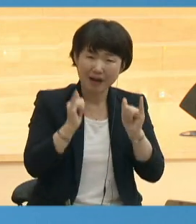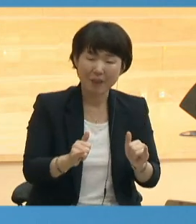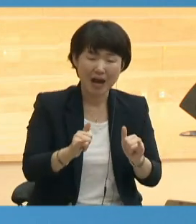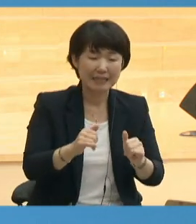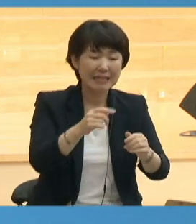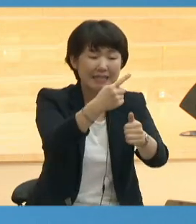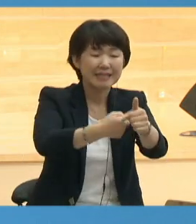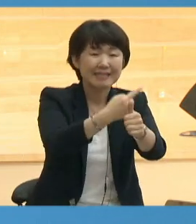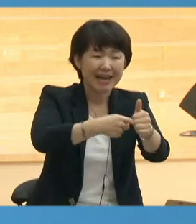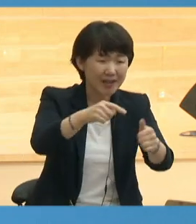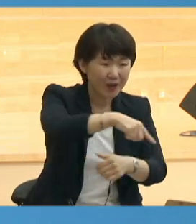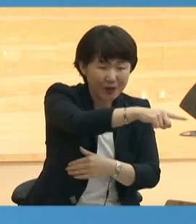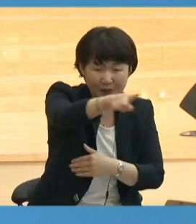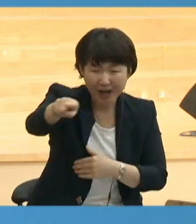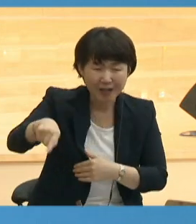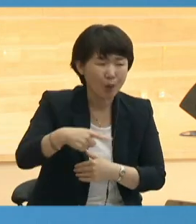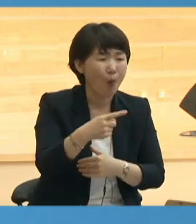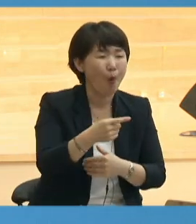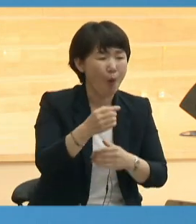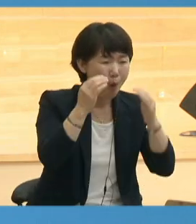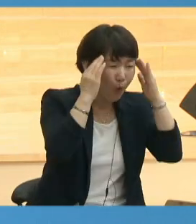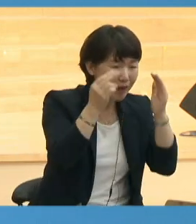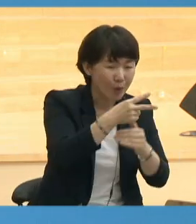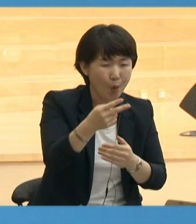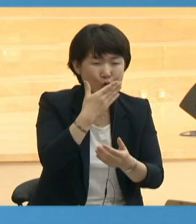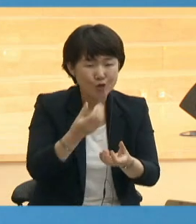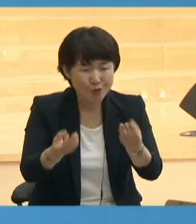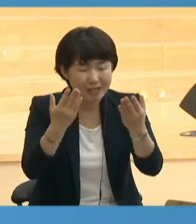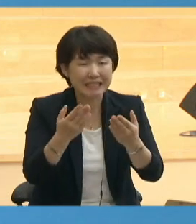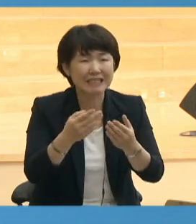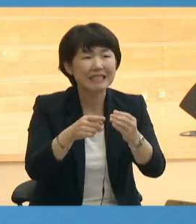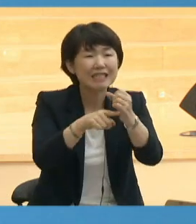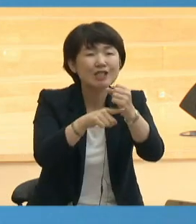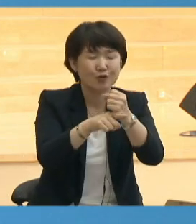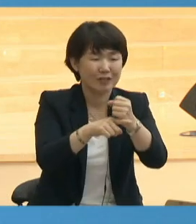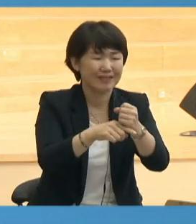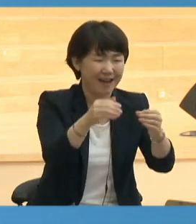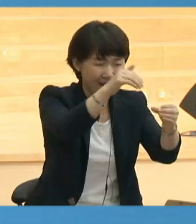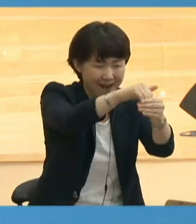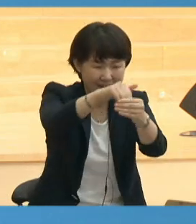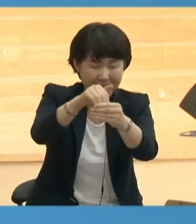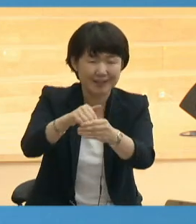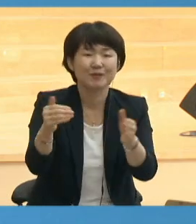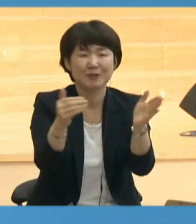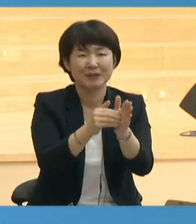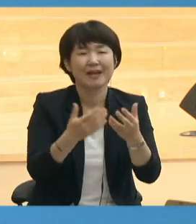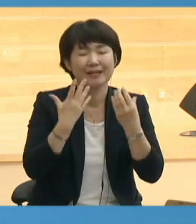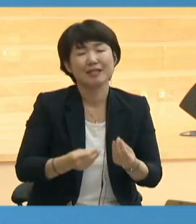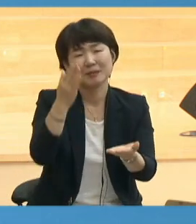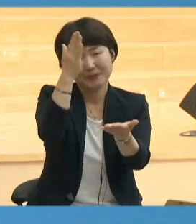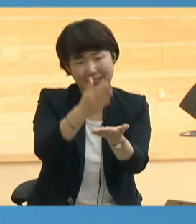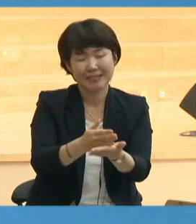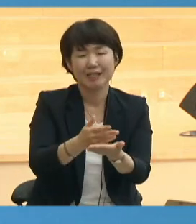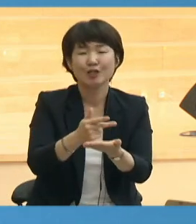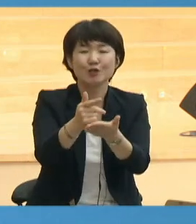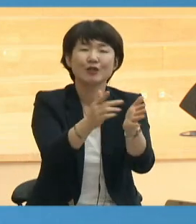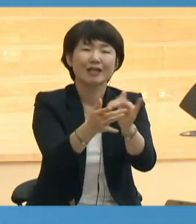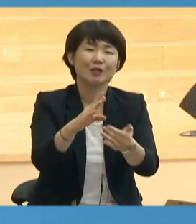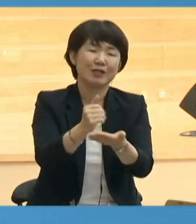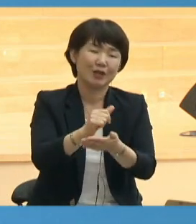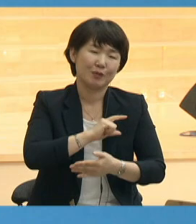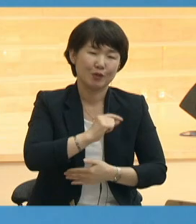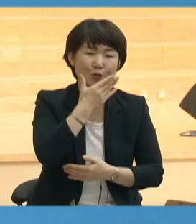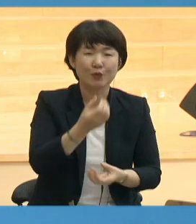속에도 이런 고난이 축복이 되는 원리를 다시 뭐 놓았어요 낙심하지 않기를 주 예수 이름으로 축원합니다